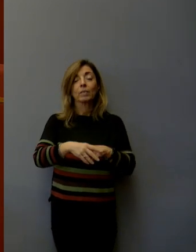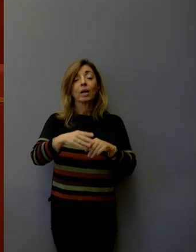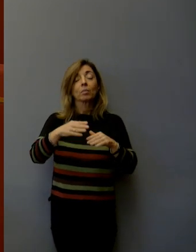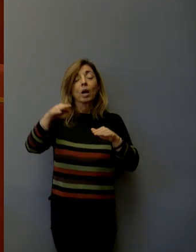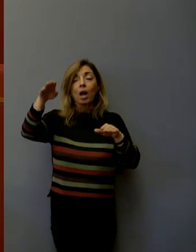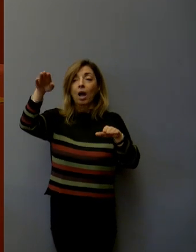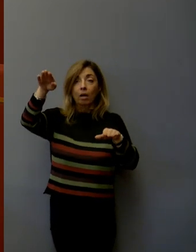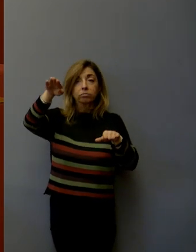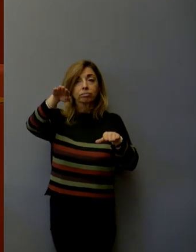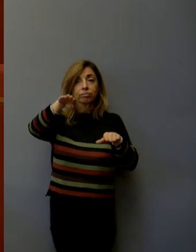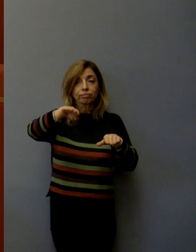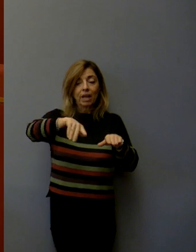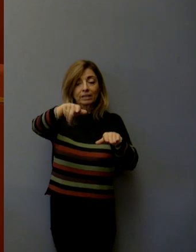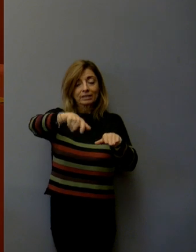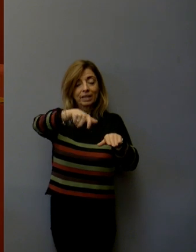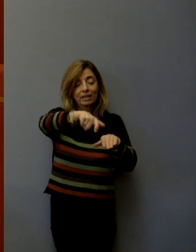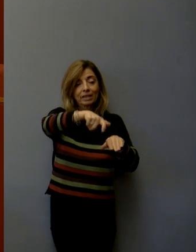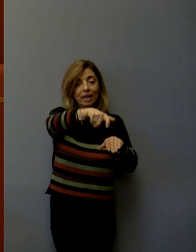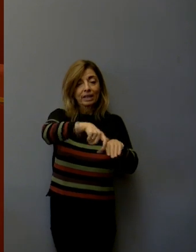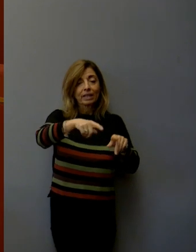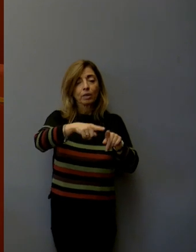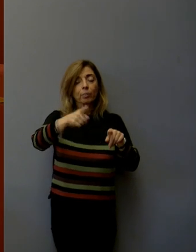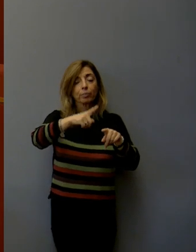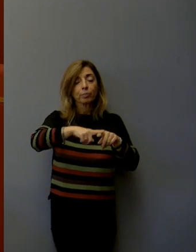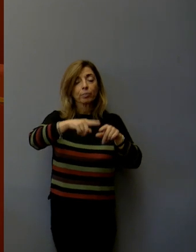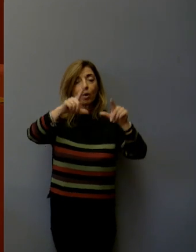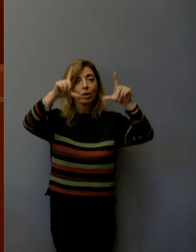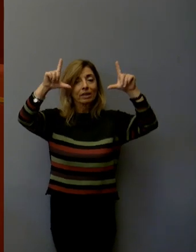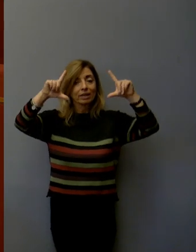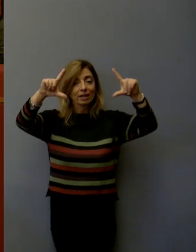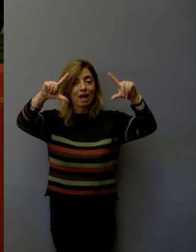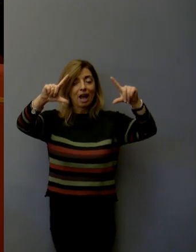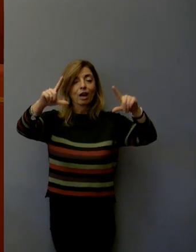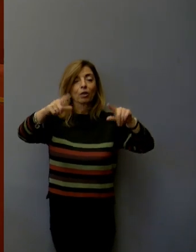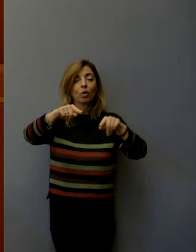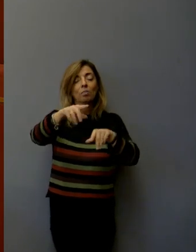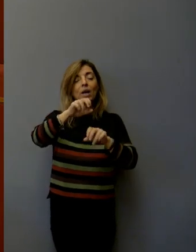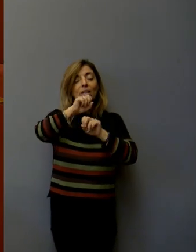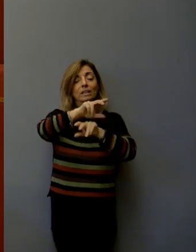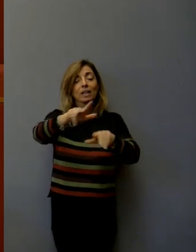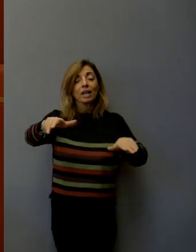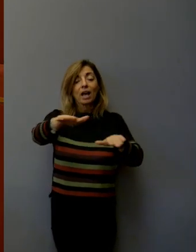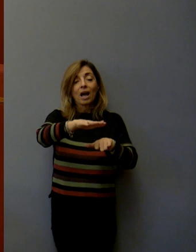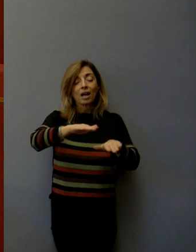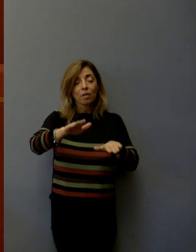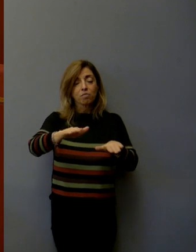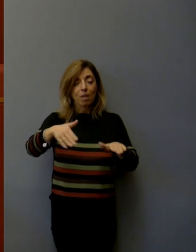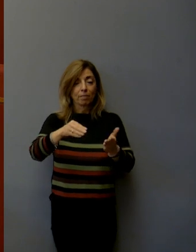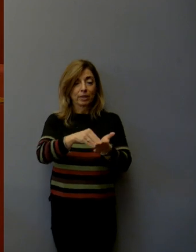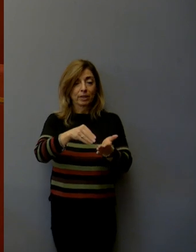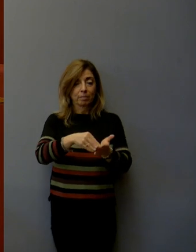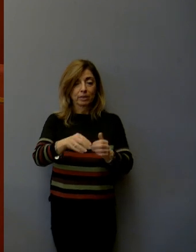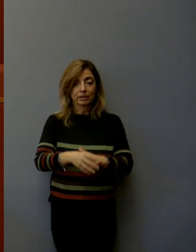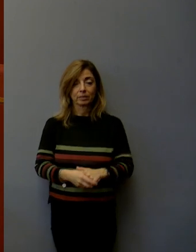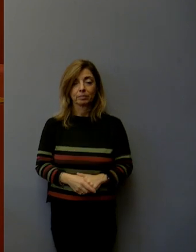Valle della segnaletica orizzontale a forma di grosso triangolo che per segnala luoghi frequentati da bambini a coinvolgere il municipio Levante per le opportune